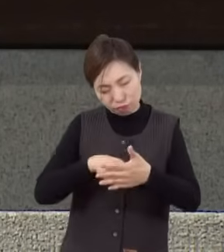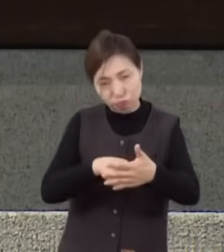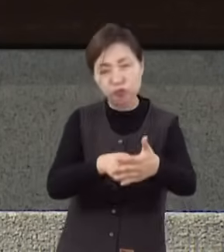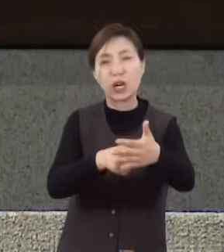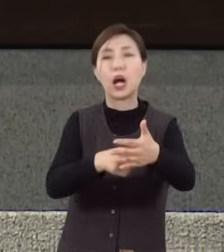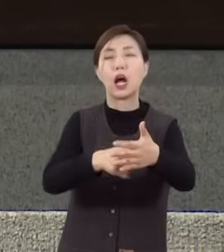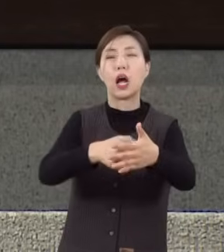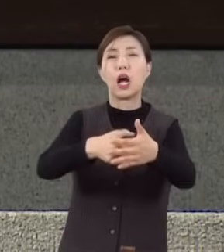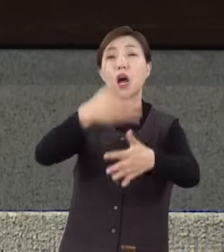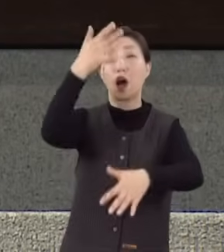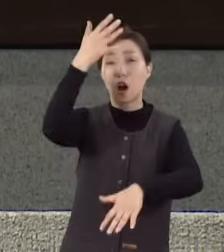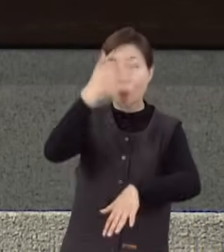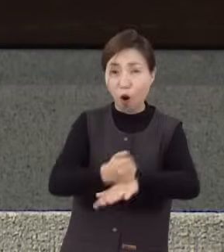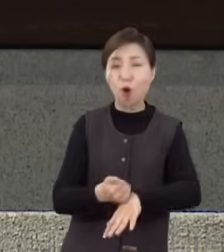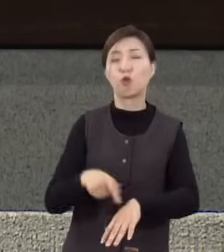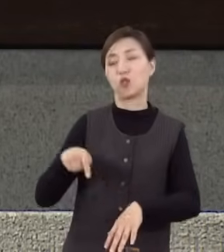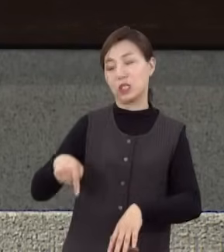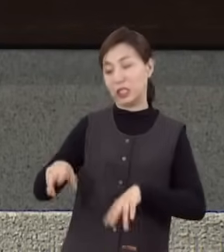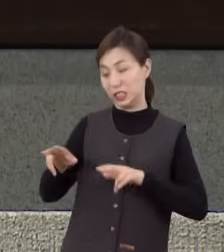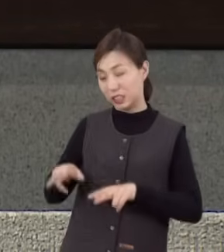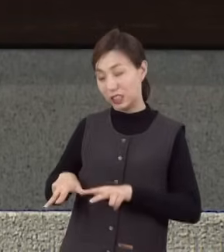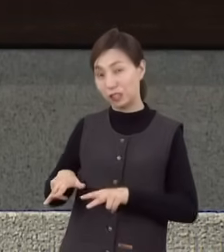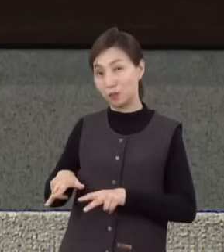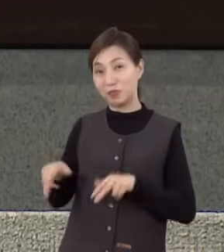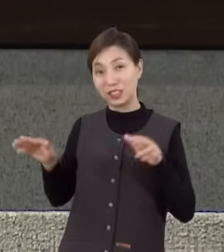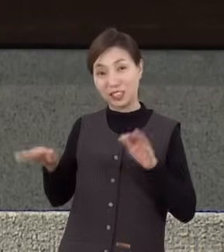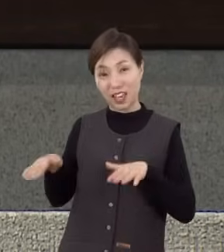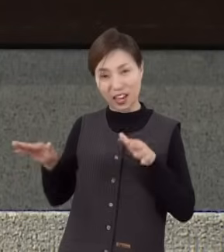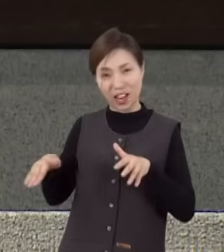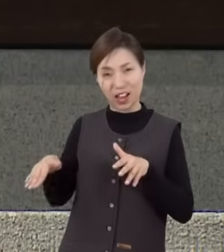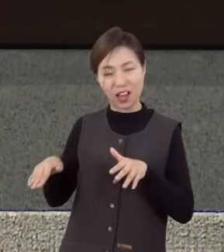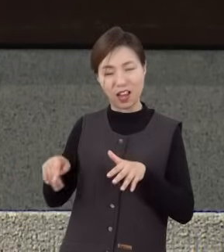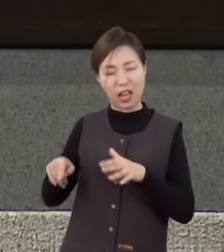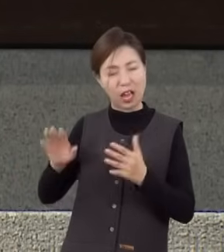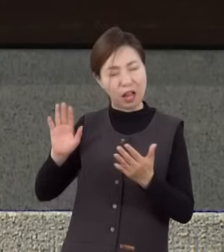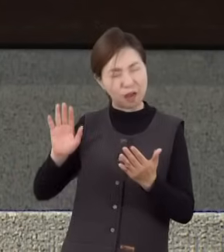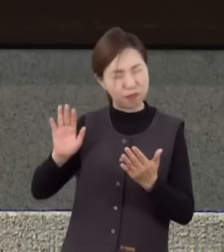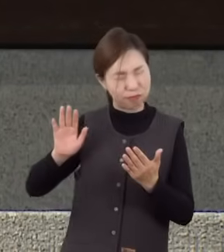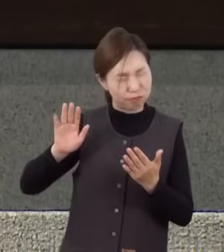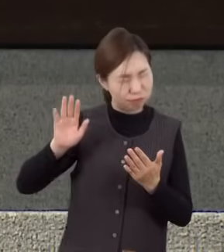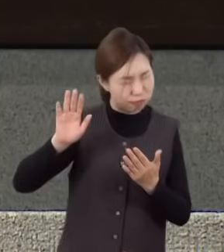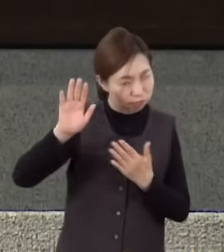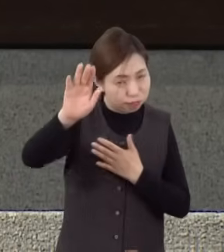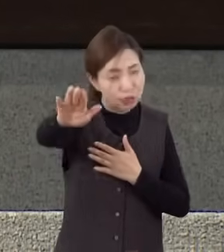저 비둘기가 드디어 미래 세상에 무엇이 되실 것이다?